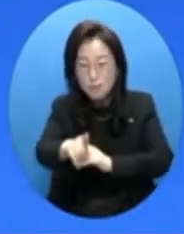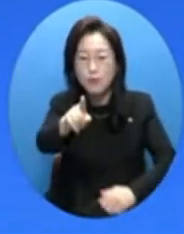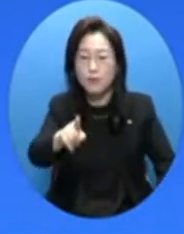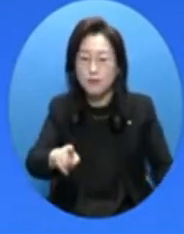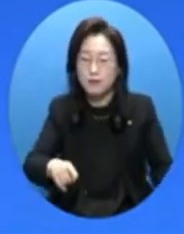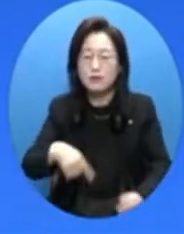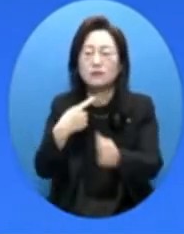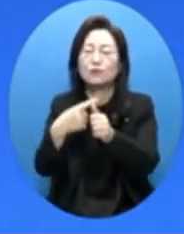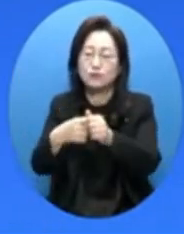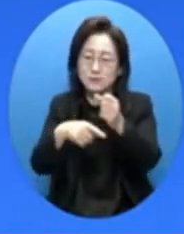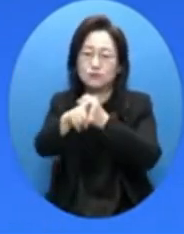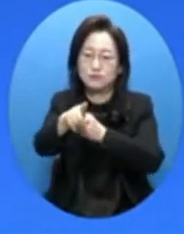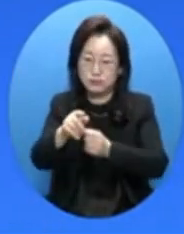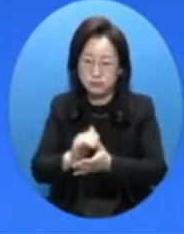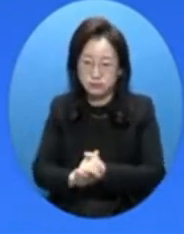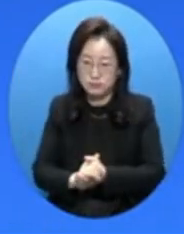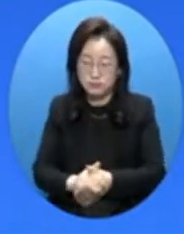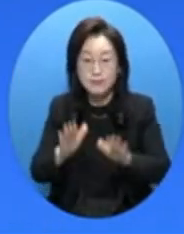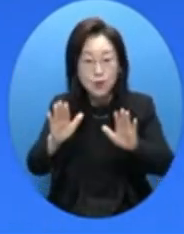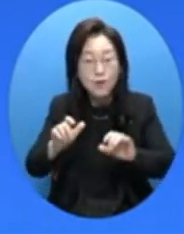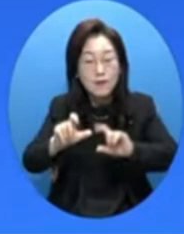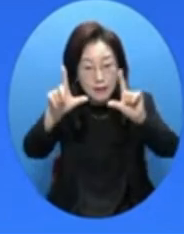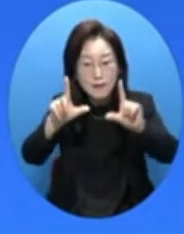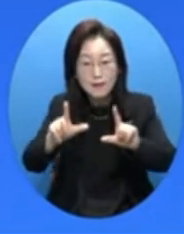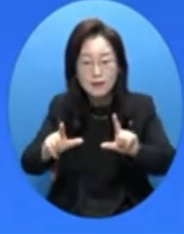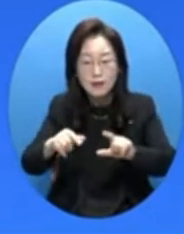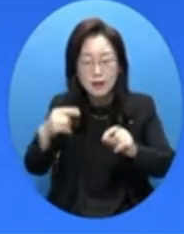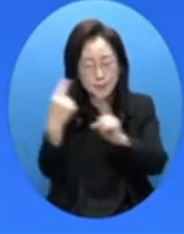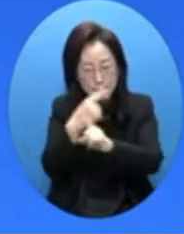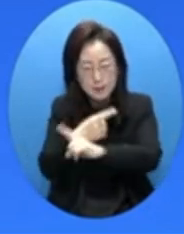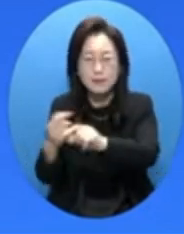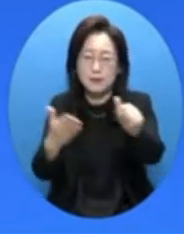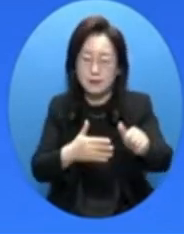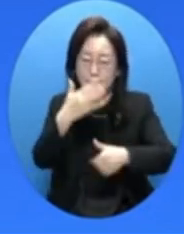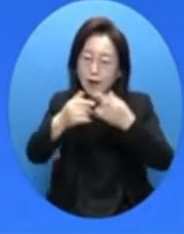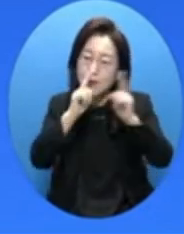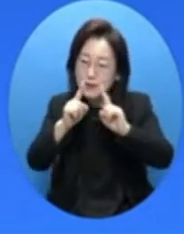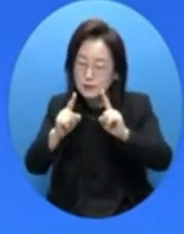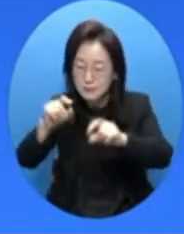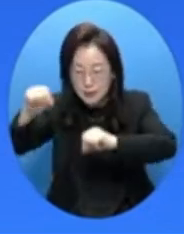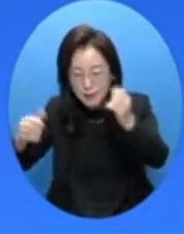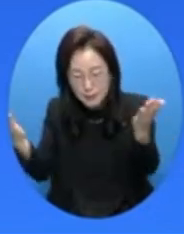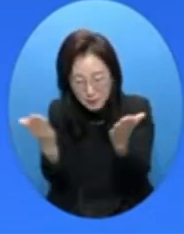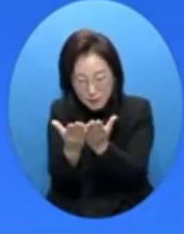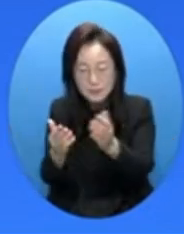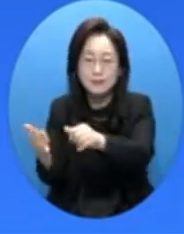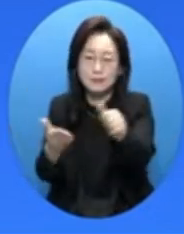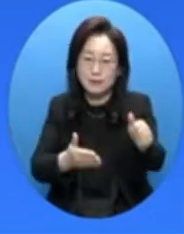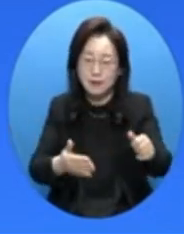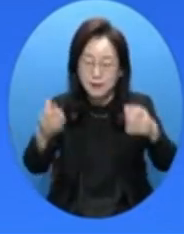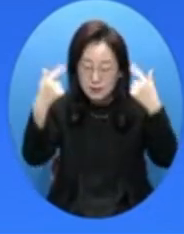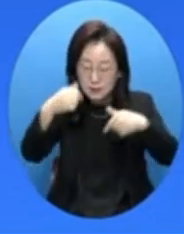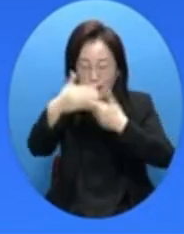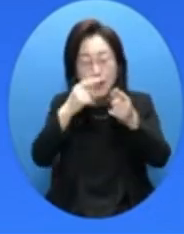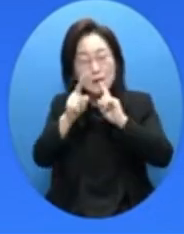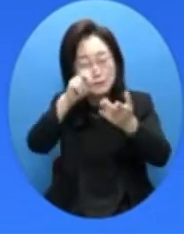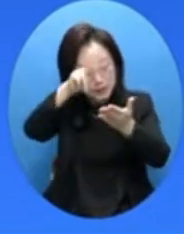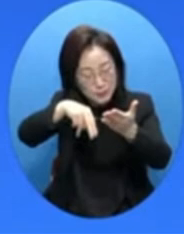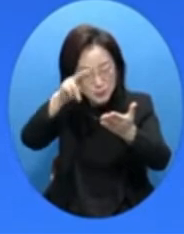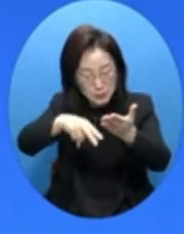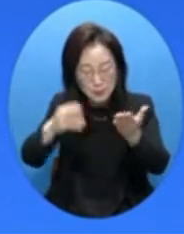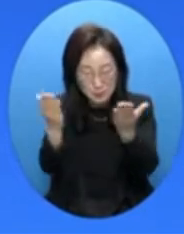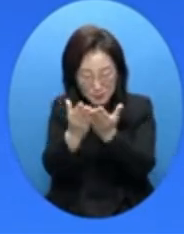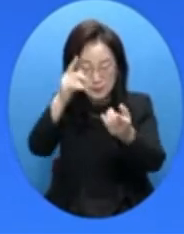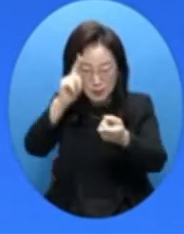비판하는 것입니다 올해 우리는 바뀌어져야 합니다 말씀과 생활이 하나가 되어져야 합니다 늘 말씀을 묵상하고 말씀